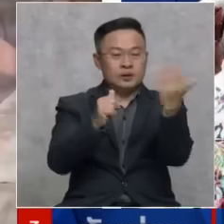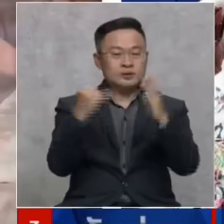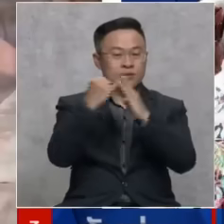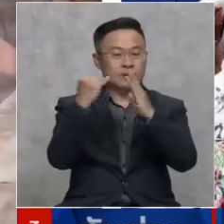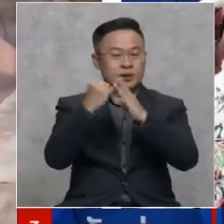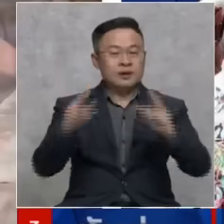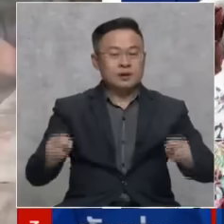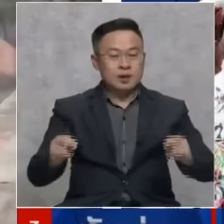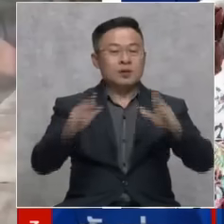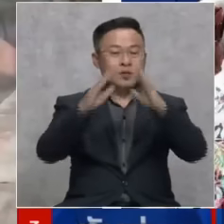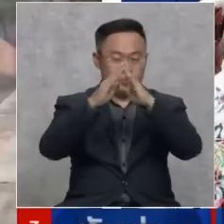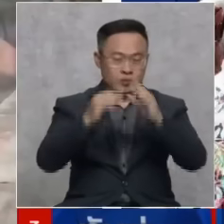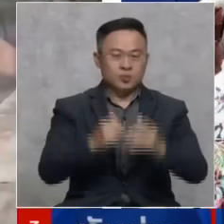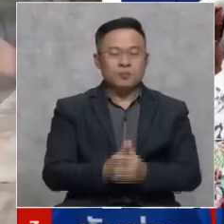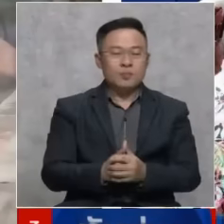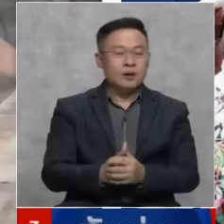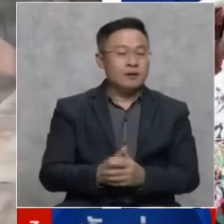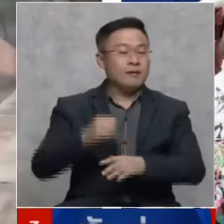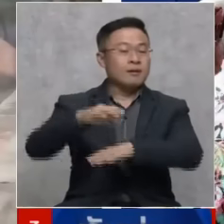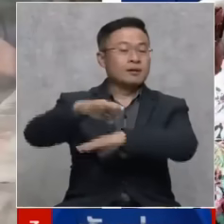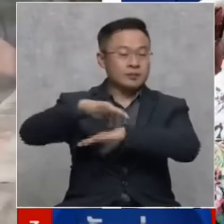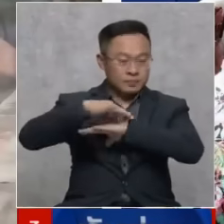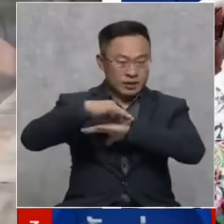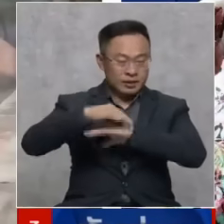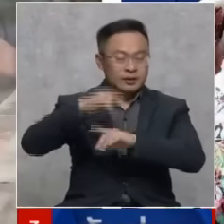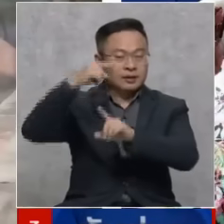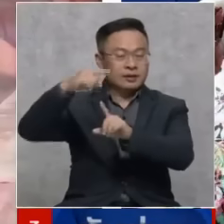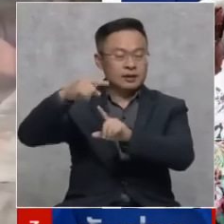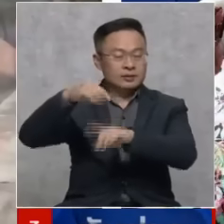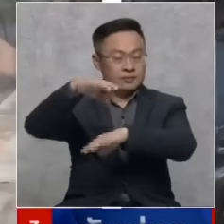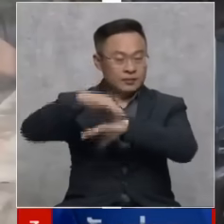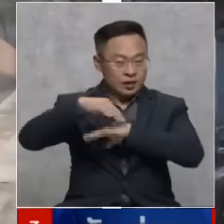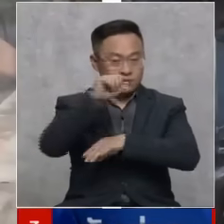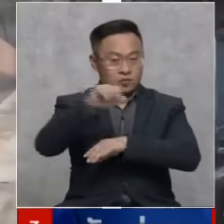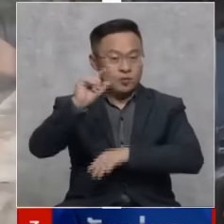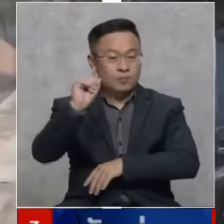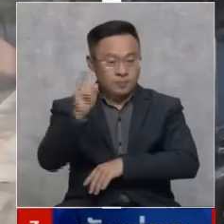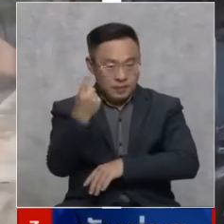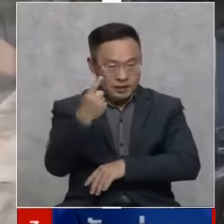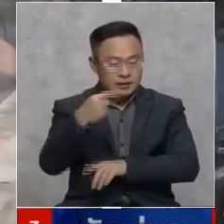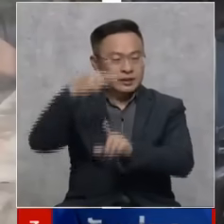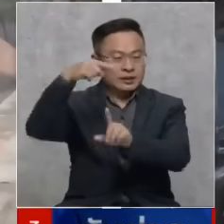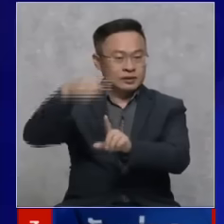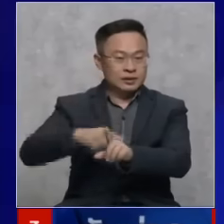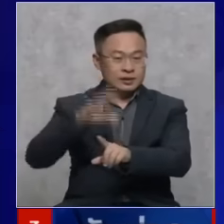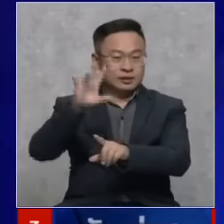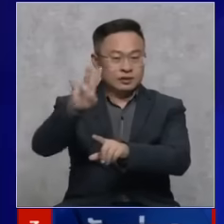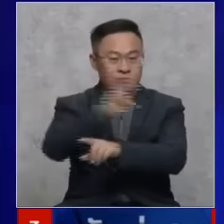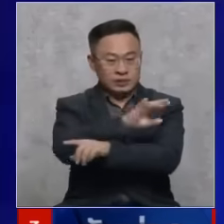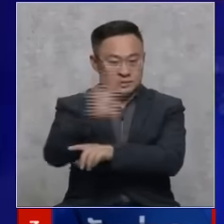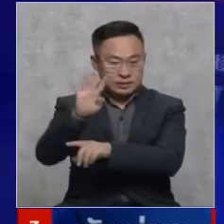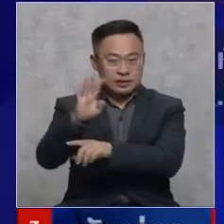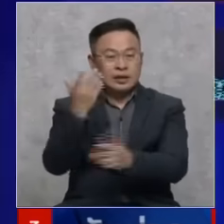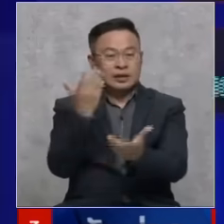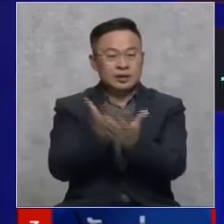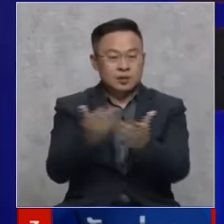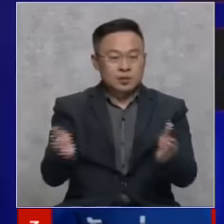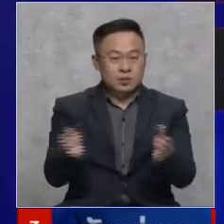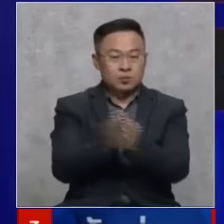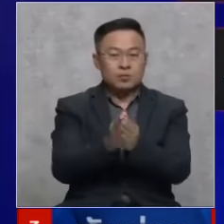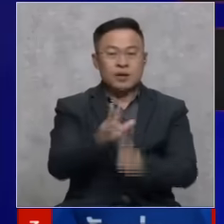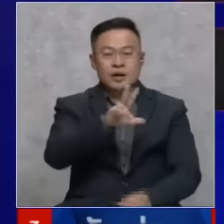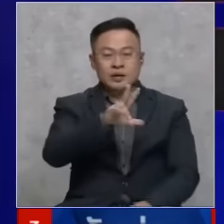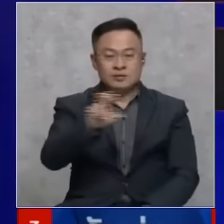หนี้สินนะคะกรณีเข้ารับตำแหน่ง4กรกฎาคมมีทรัพย์สินรวม396ล้านกว่าบาทนะคะเป็นทรั